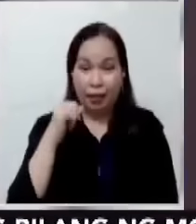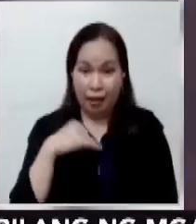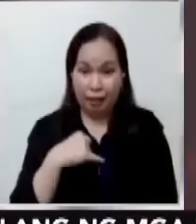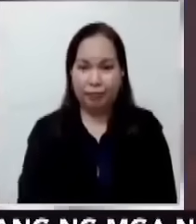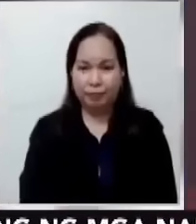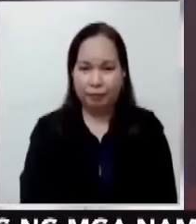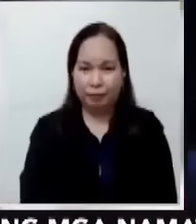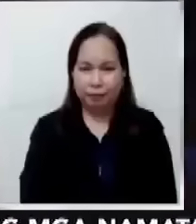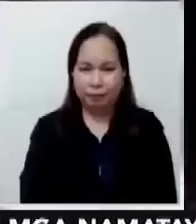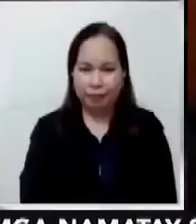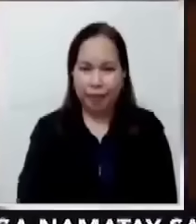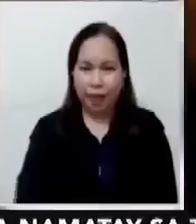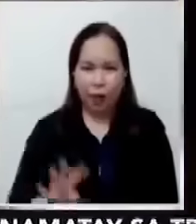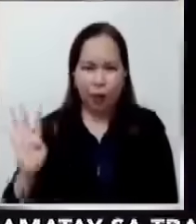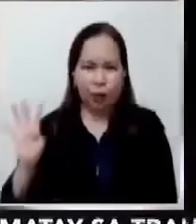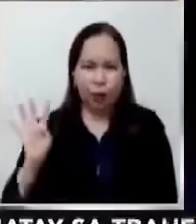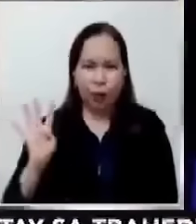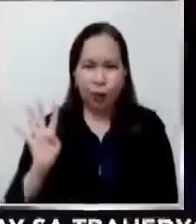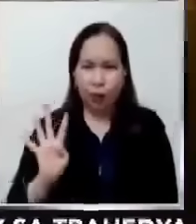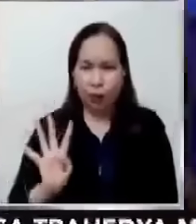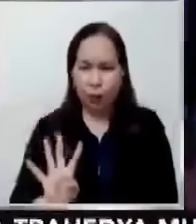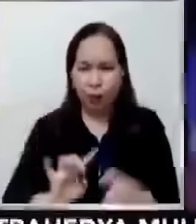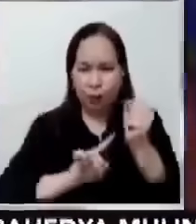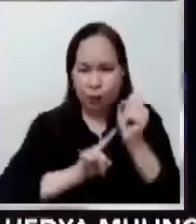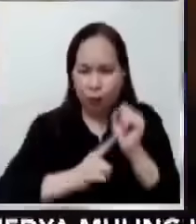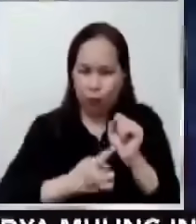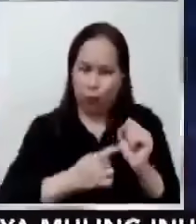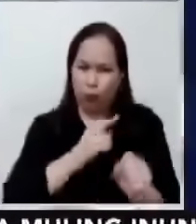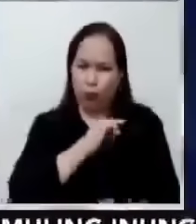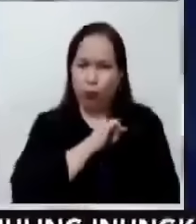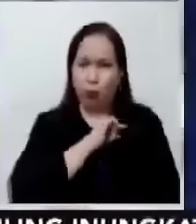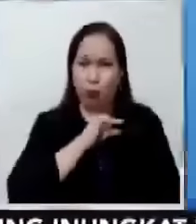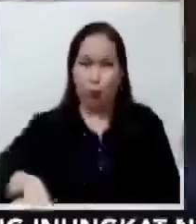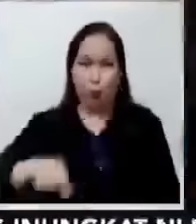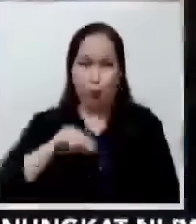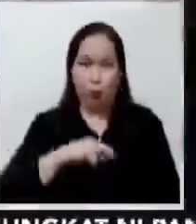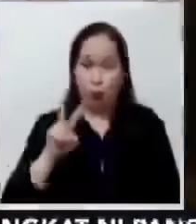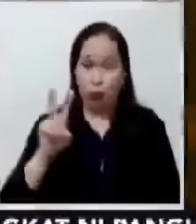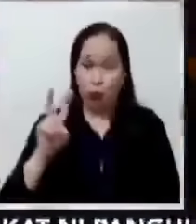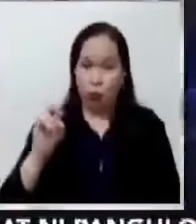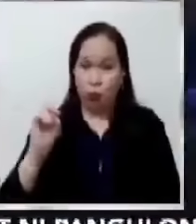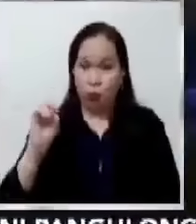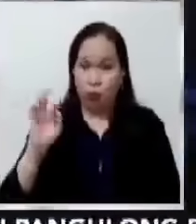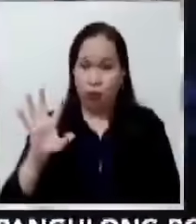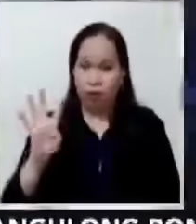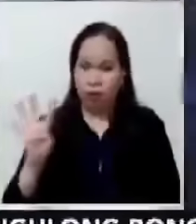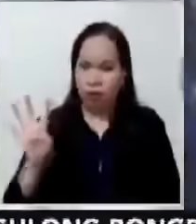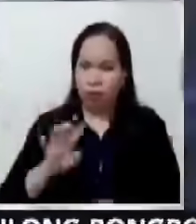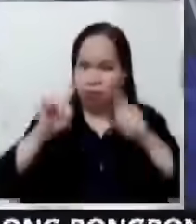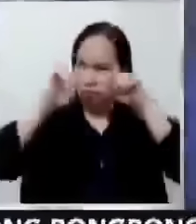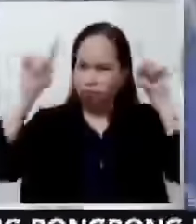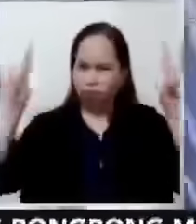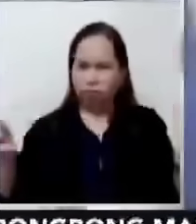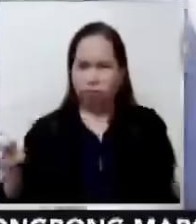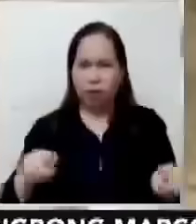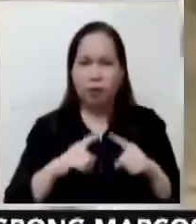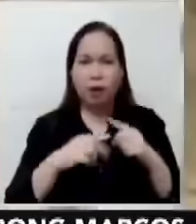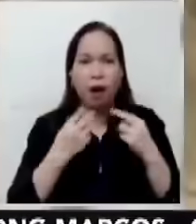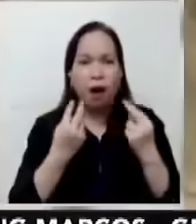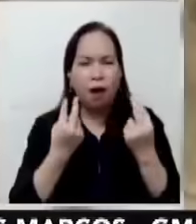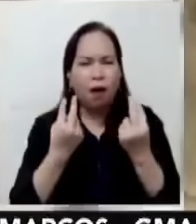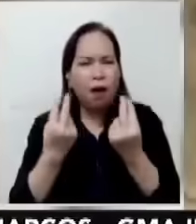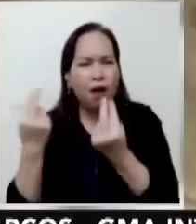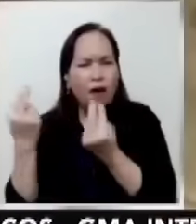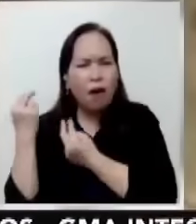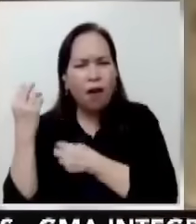Dahil ang OG Sangres ng 2005, muling nakumpleto in one frame pero kung marami ang napathrowback.